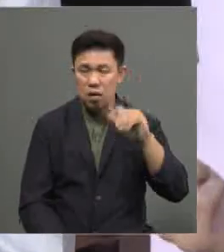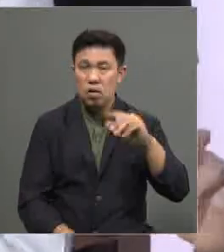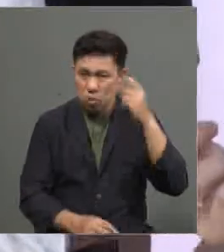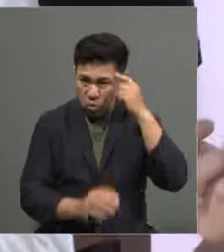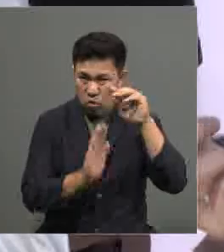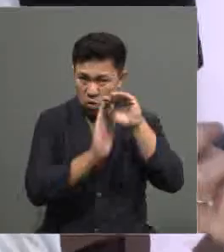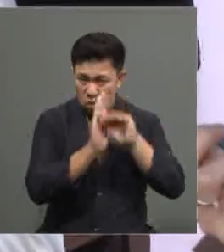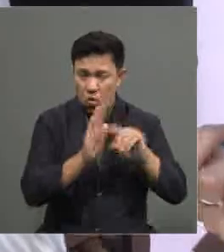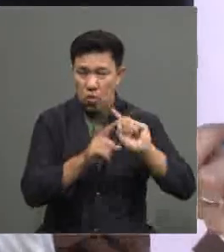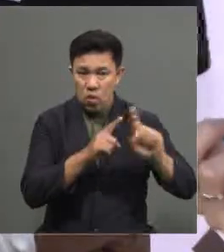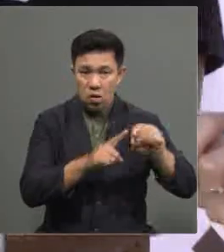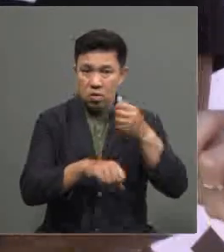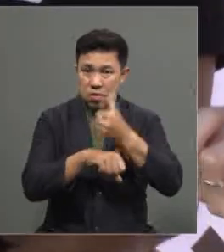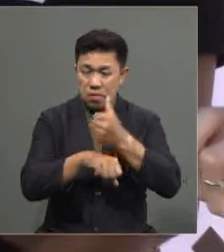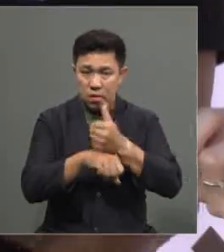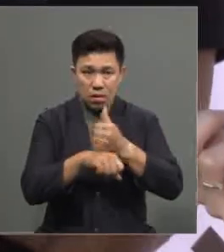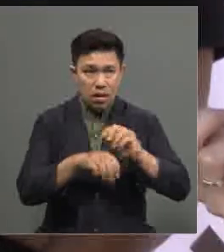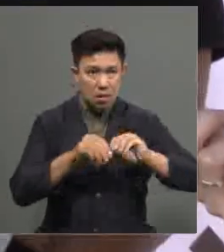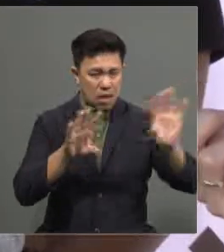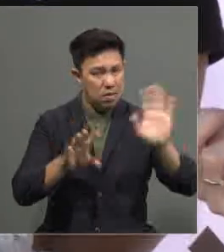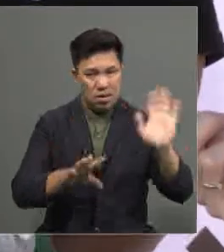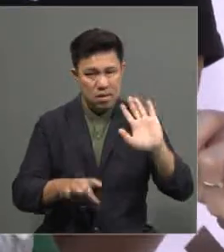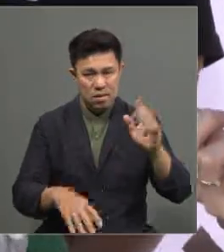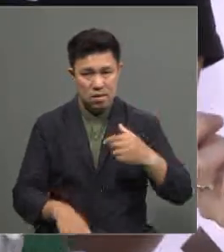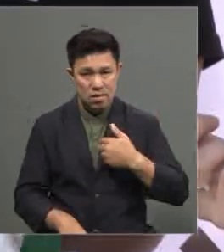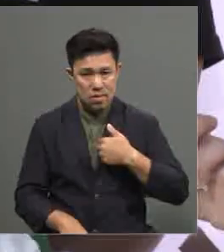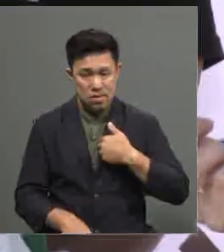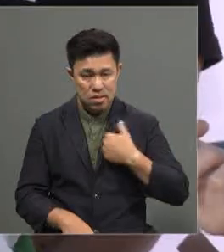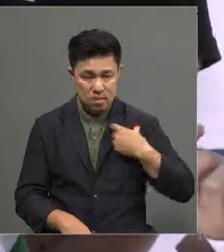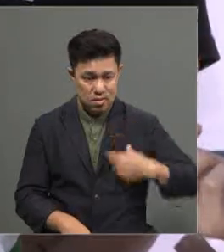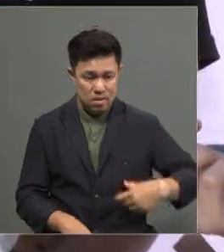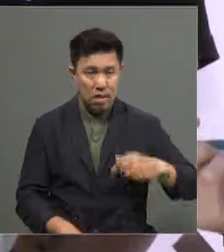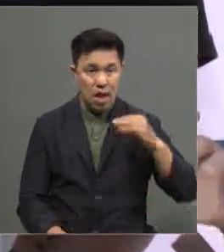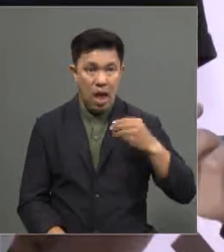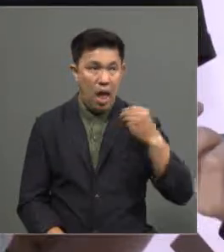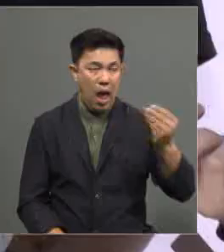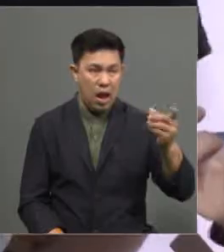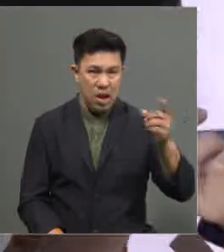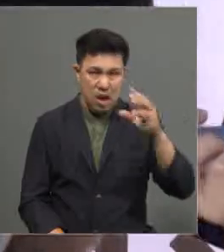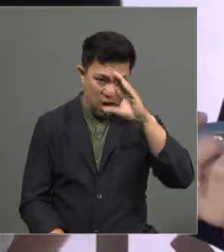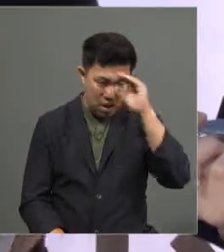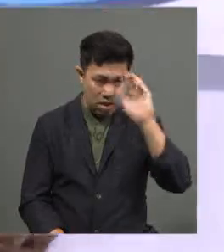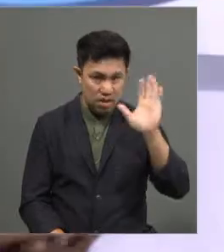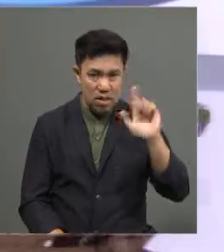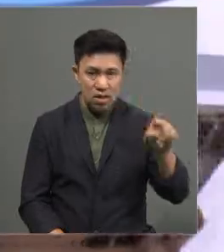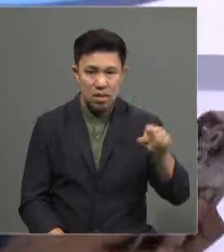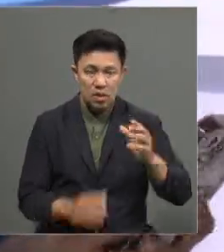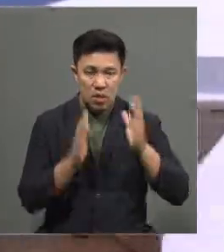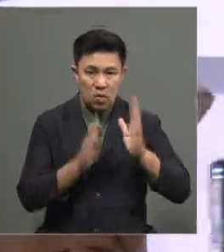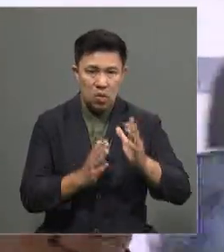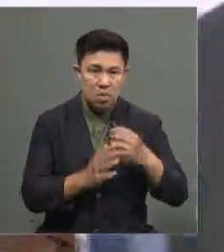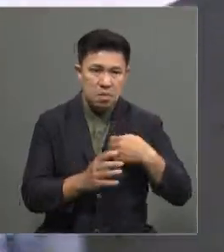แต่เขายืนยันว่าทางฝั่งบอสไม่ได้เป็นคนปล่อยนะทนายบอกว่าไม่ได้เป็นคนเอาคลิปให้ทางคุณหนุ่มกรรชัยนะฮะเชื่อว่าเป็นของทางลูกน้องที่พยาย